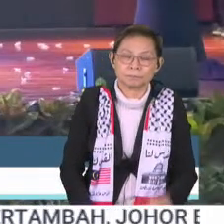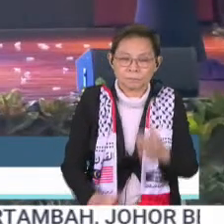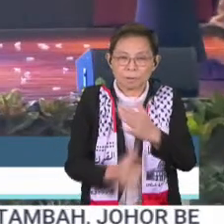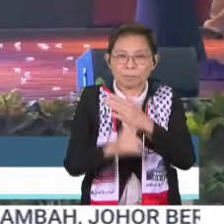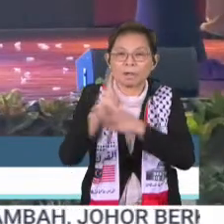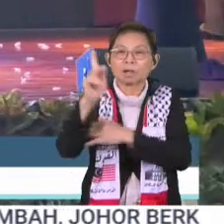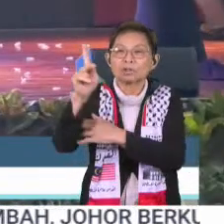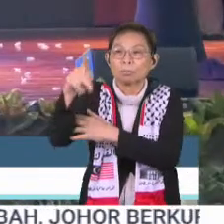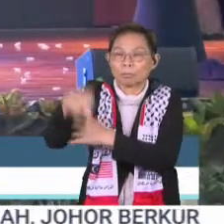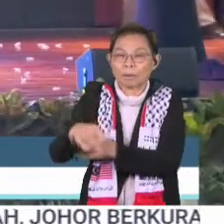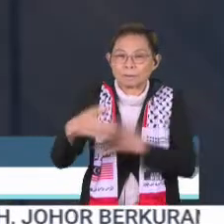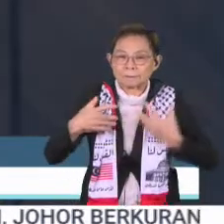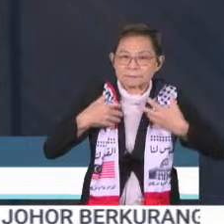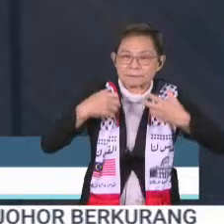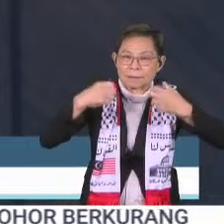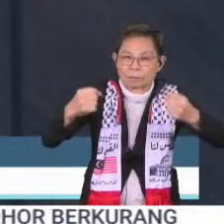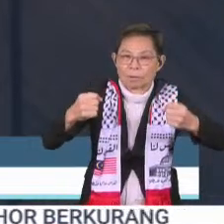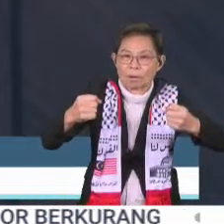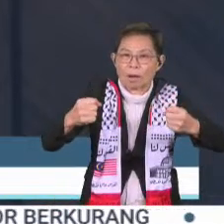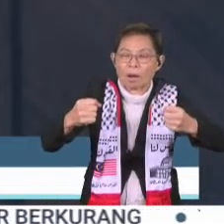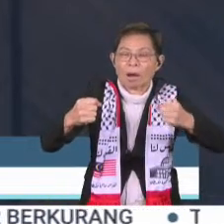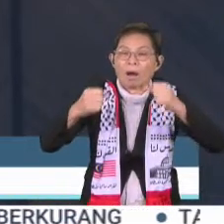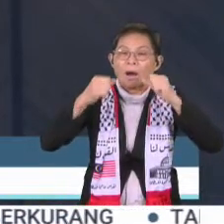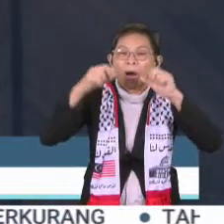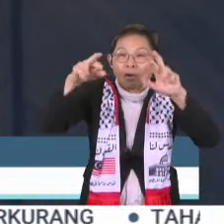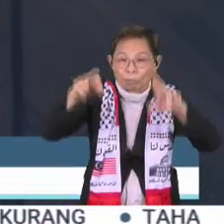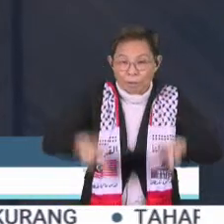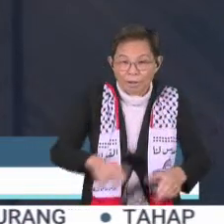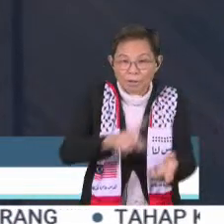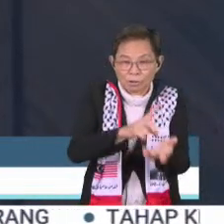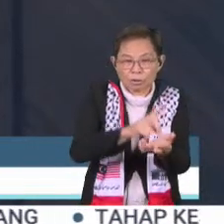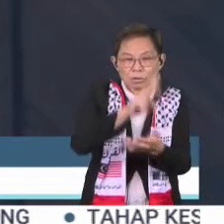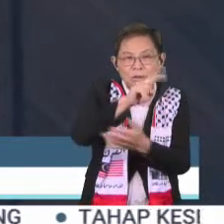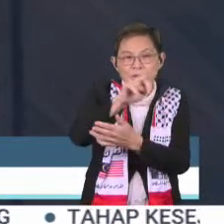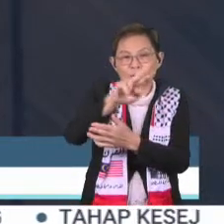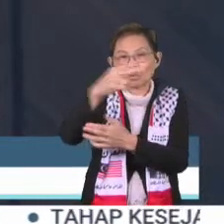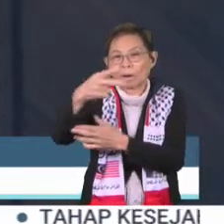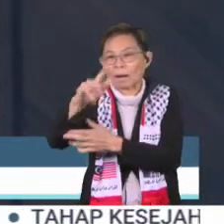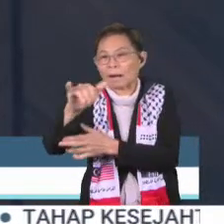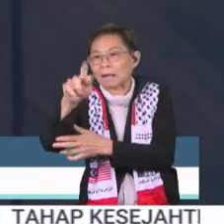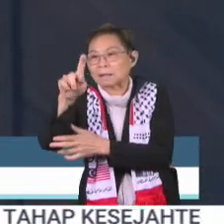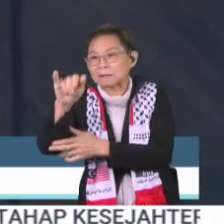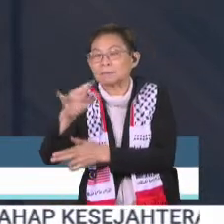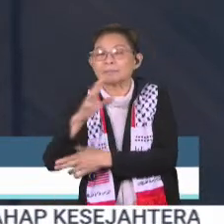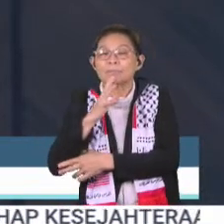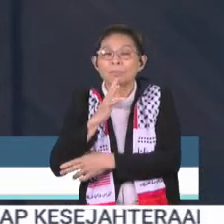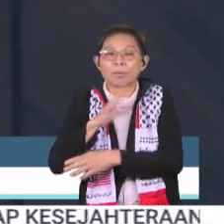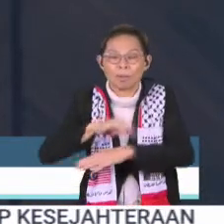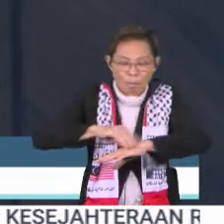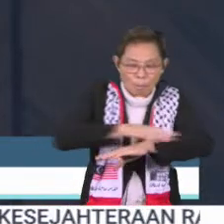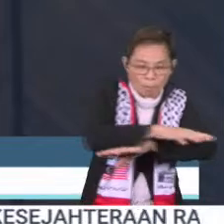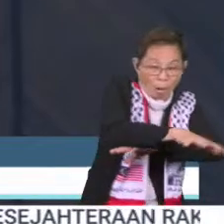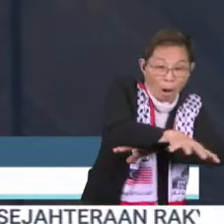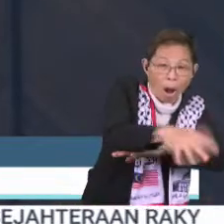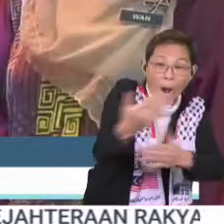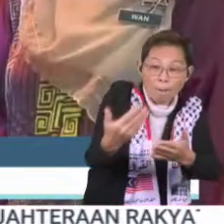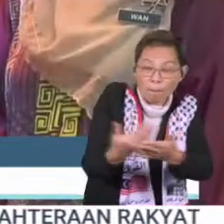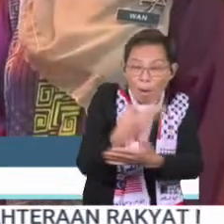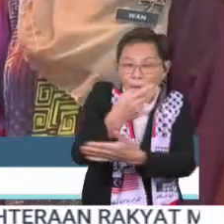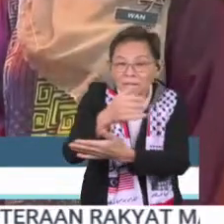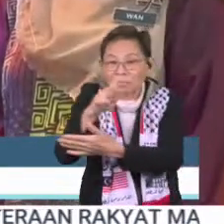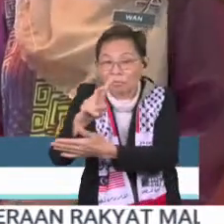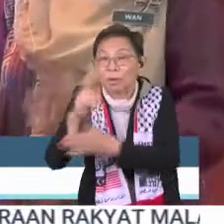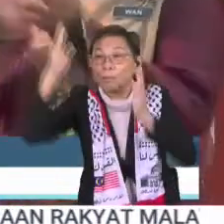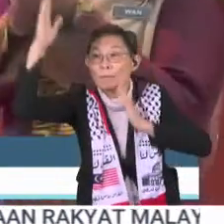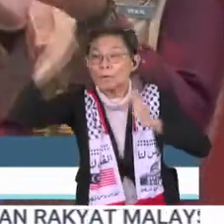Timbalan Ketua Pengarah Kesihatan Kesihatan Awam, Datuk Dr. Nur Hayati Rusli berkata, jangkitan baru HIV di Malaysia secara